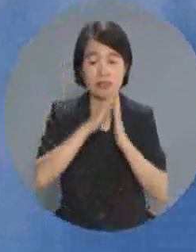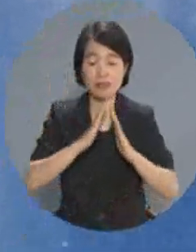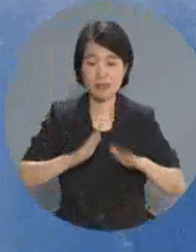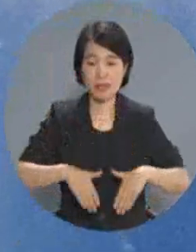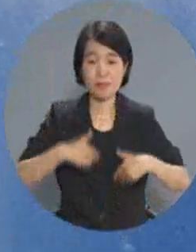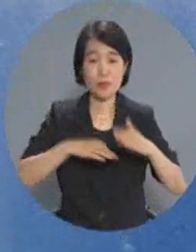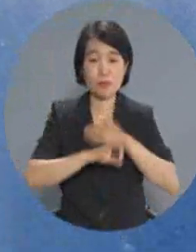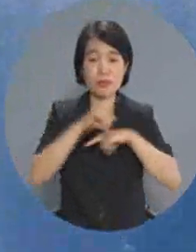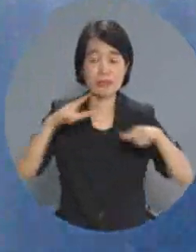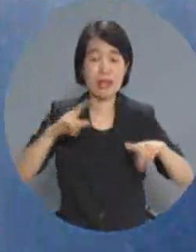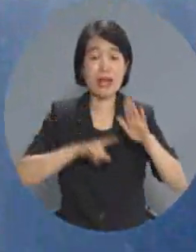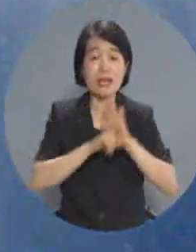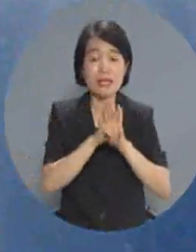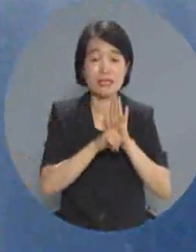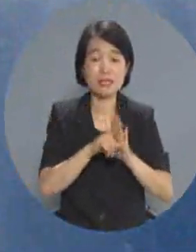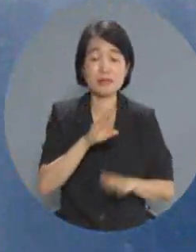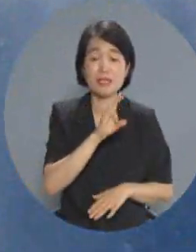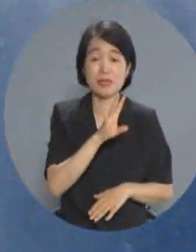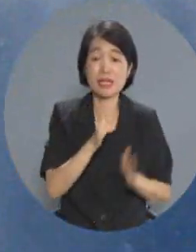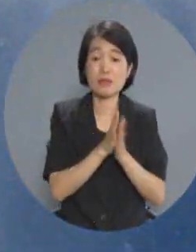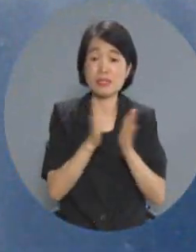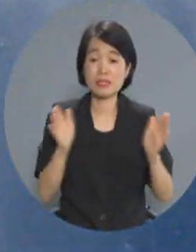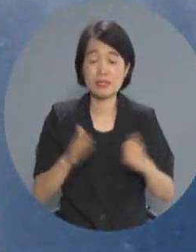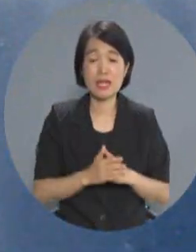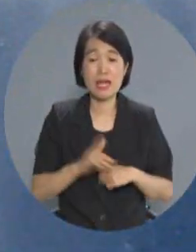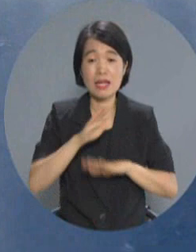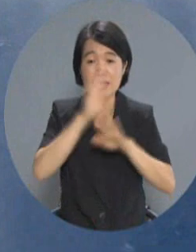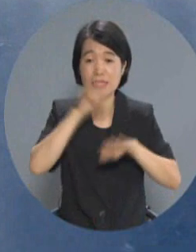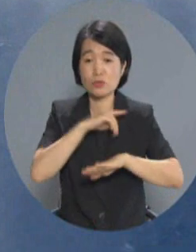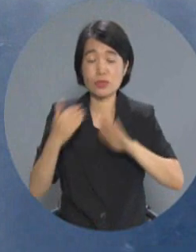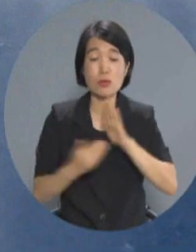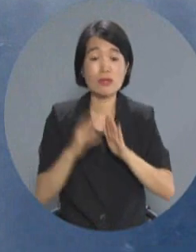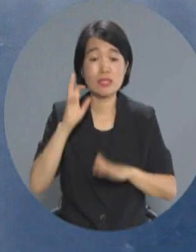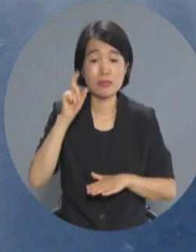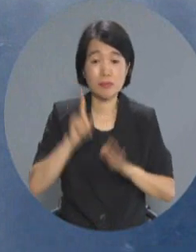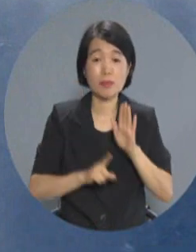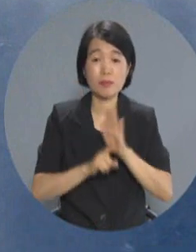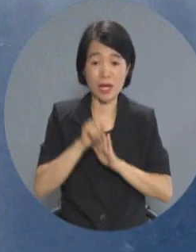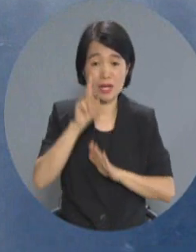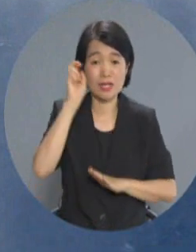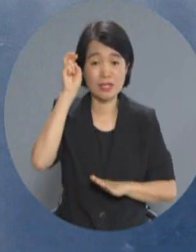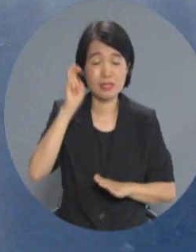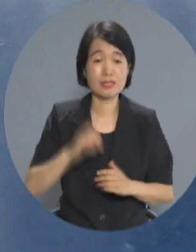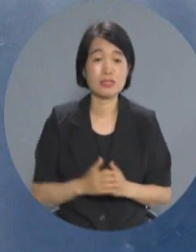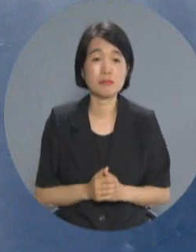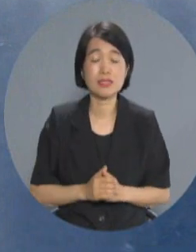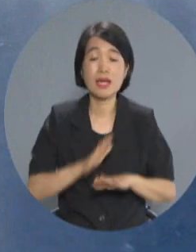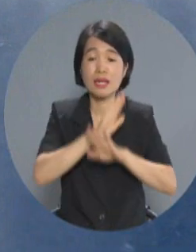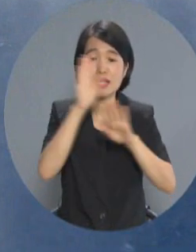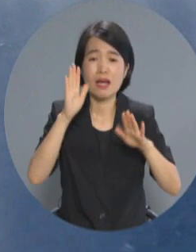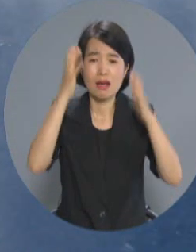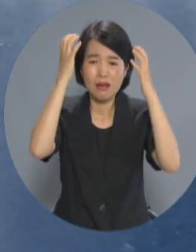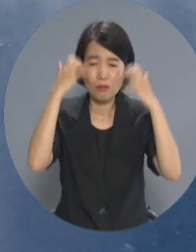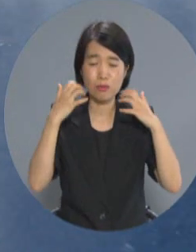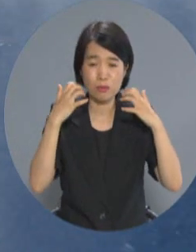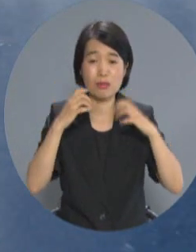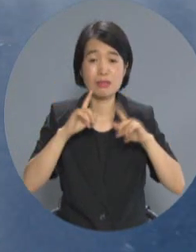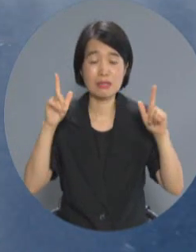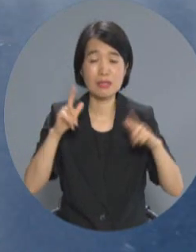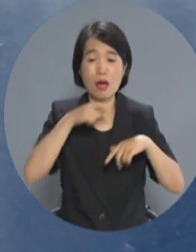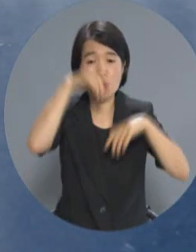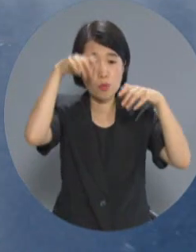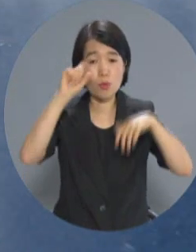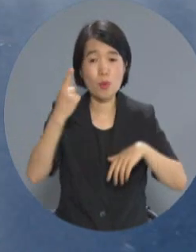동부 지역은 아침 최저 24도 로 시작된 앗 최고 33도 분포 보이겠습니다 1 침통 무더위도 내리는